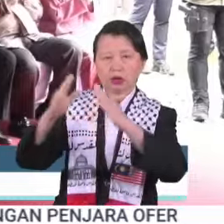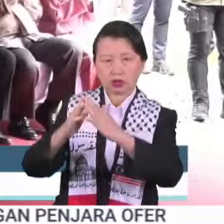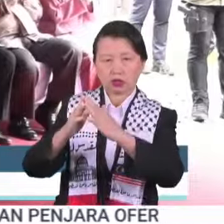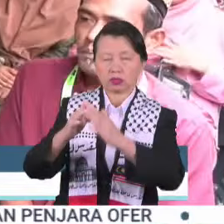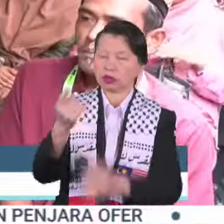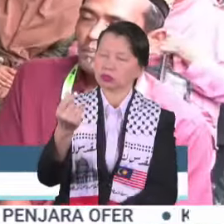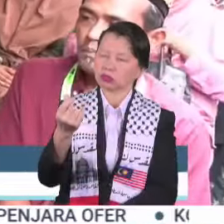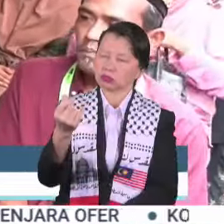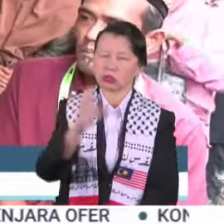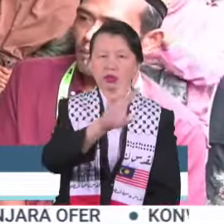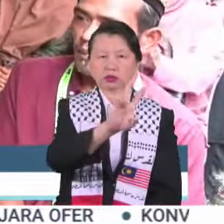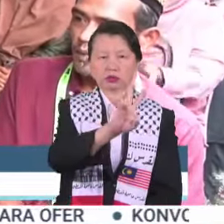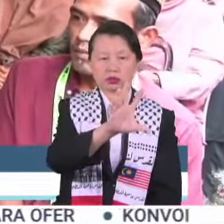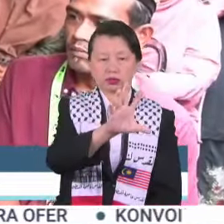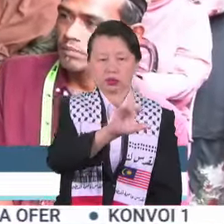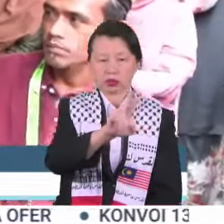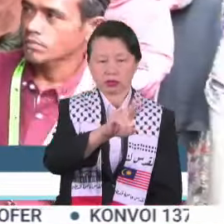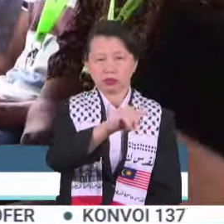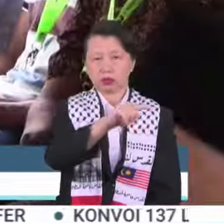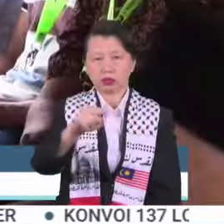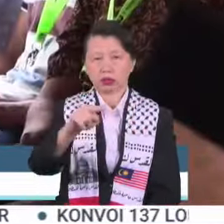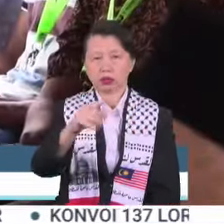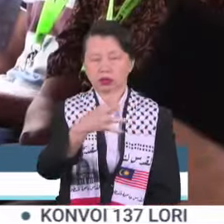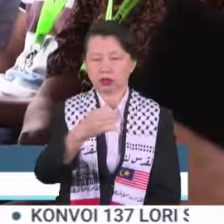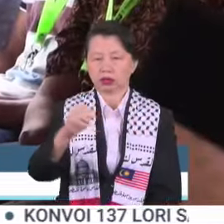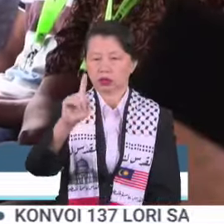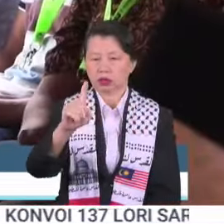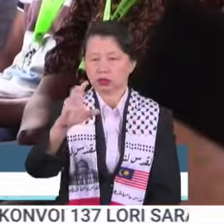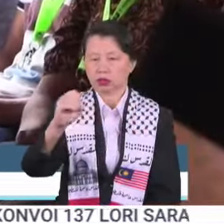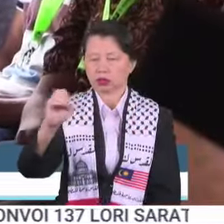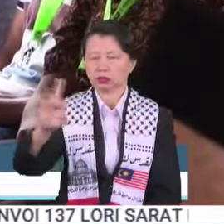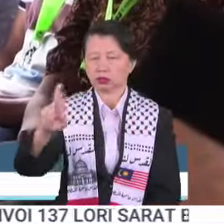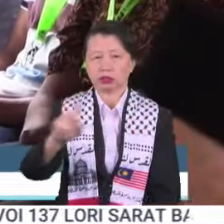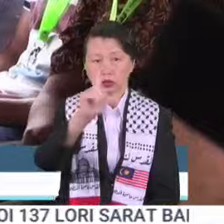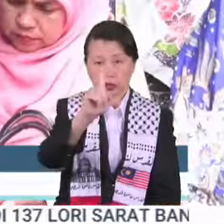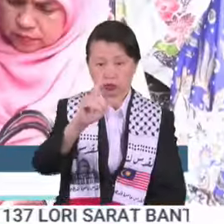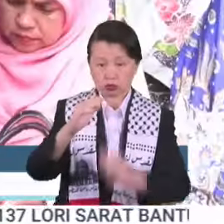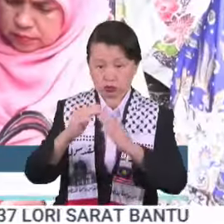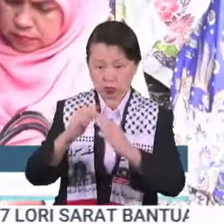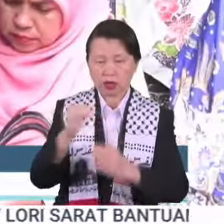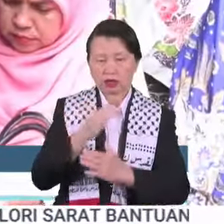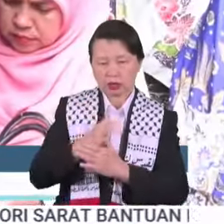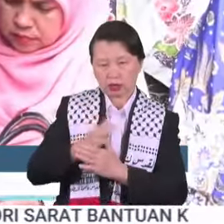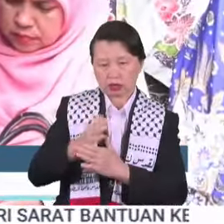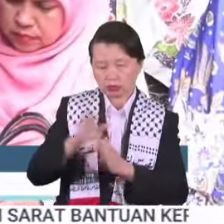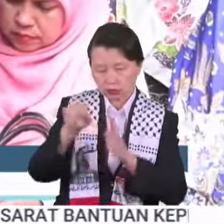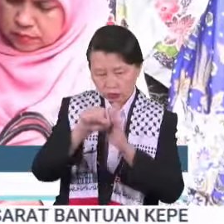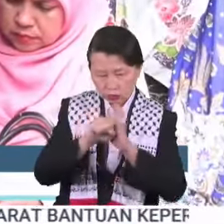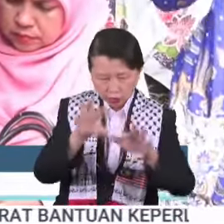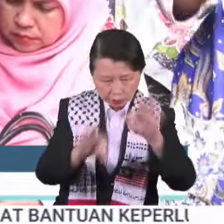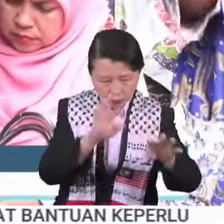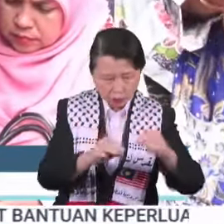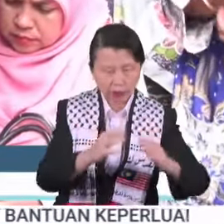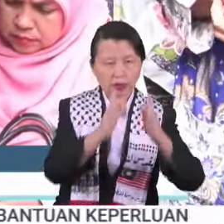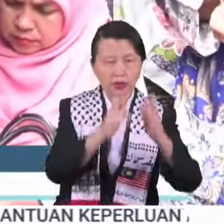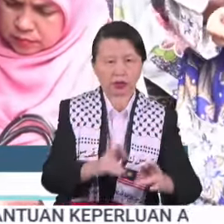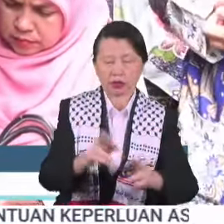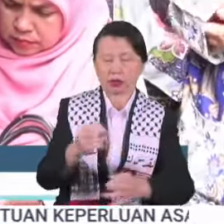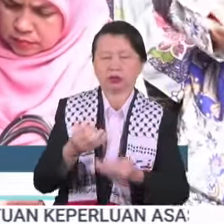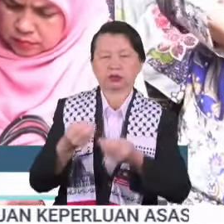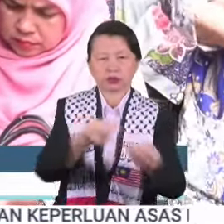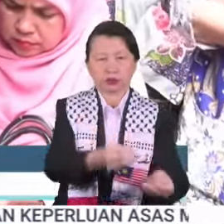menelan kos antara 75 r000 dan 100,000 sebuah selain turut berkongsi kriteria pemilihan penerima